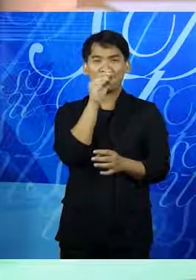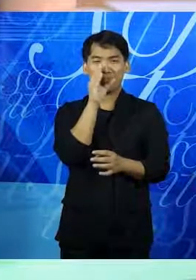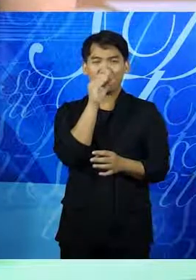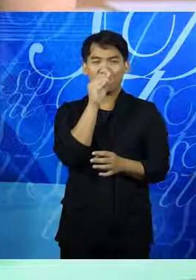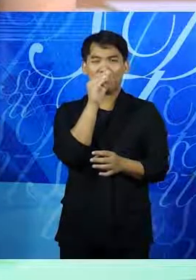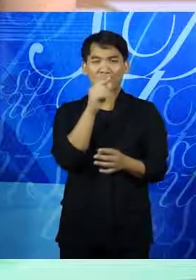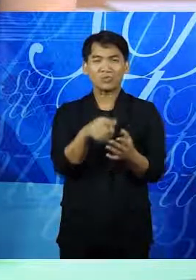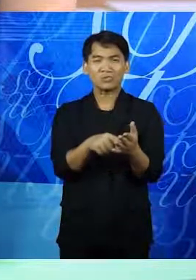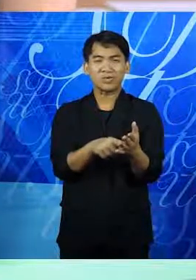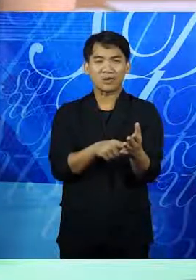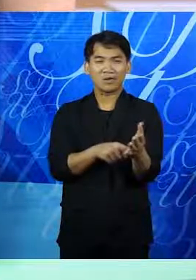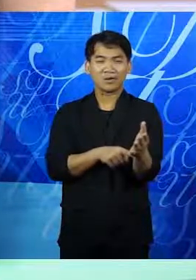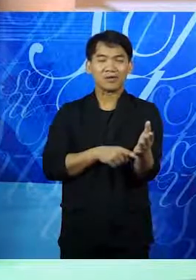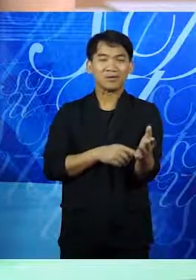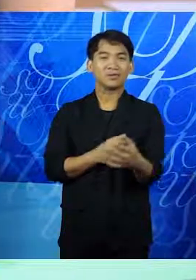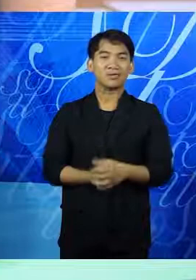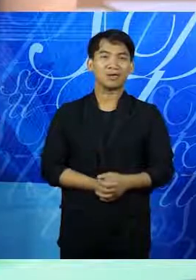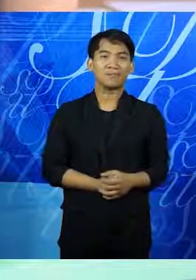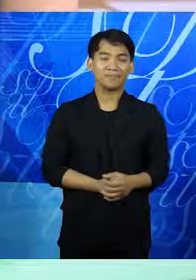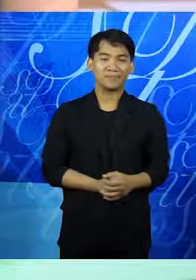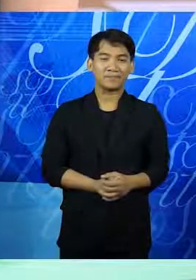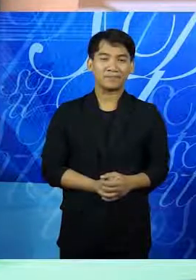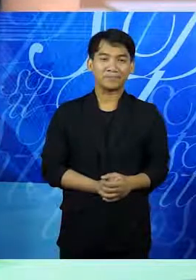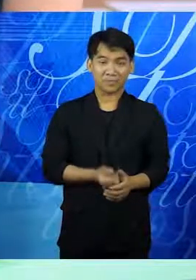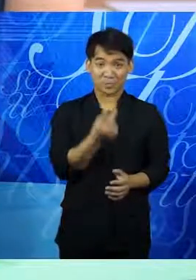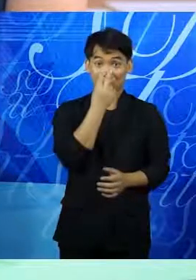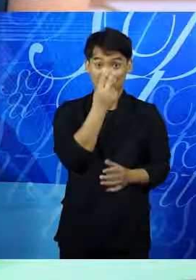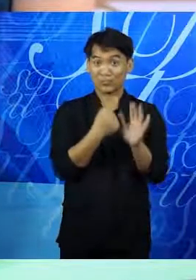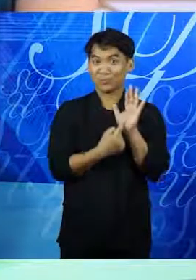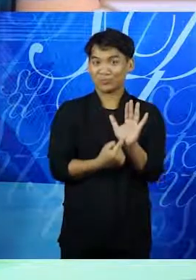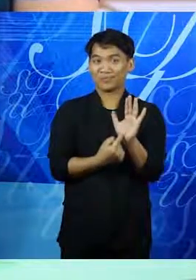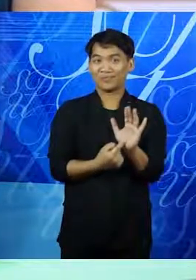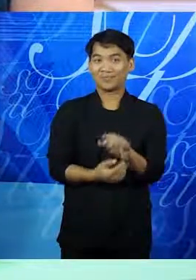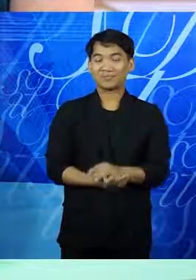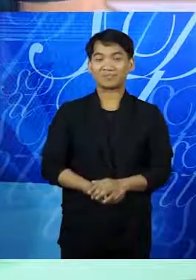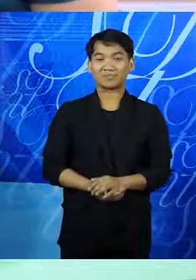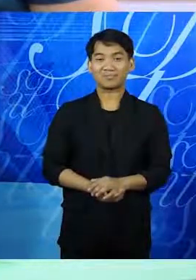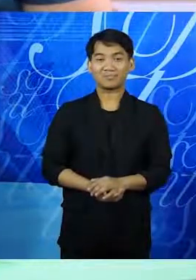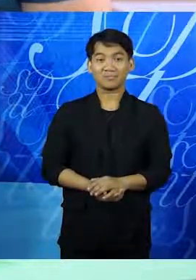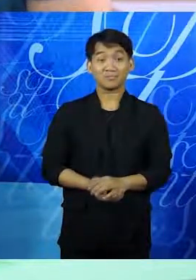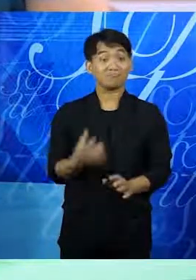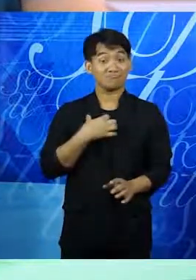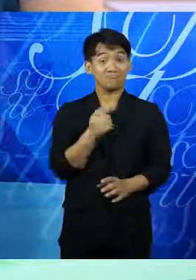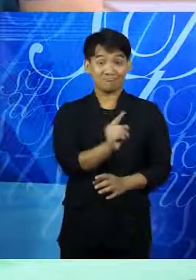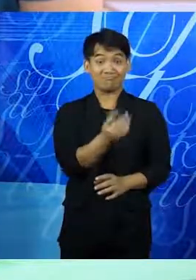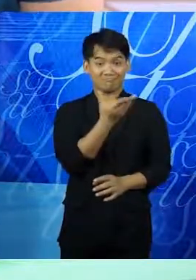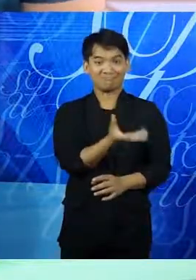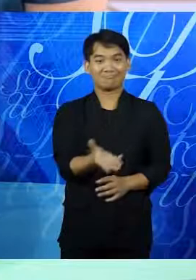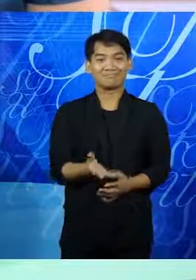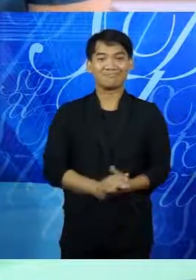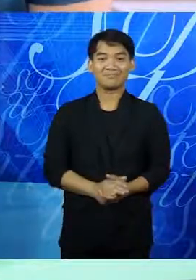ะช้าลงประมาณ 3-4 วินาทีนะคะเดี๋ยวดูขั้นตอนนี้เลยค่ะหนูอยากได้อะไรเลือกเลยค่ะ